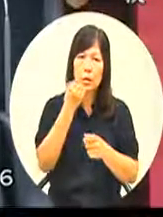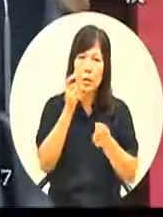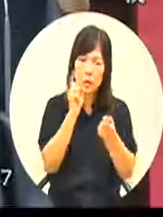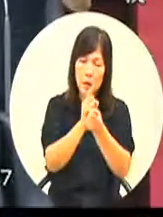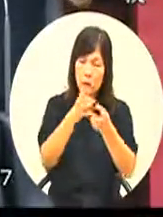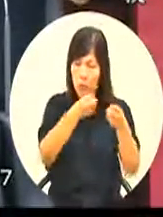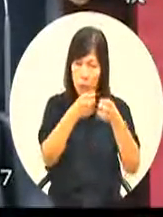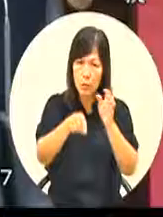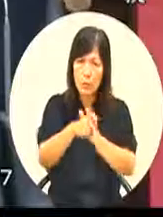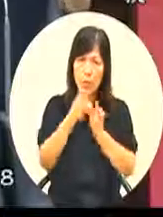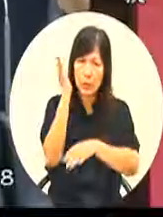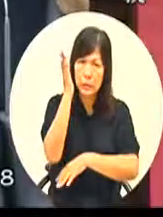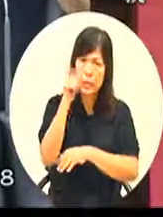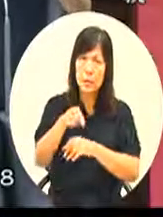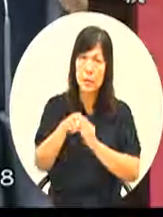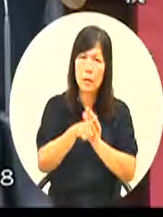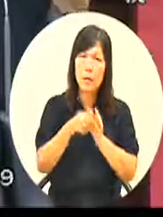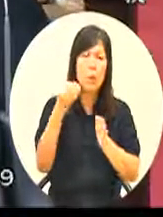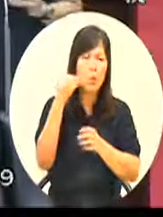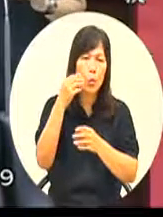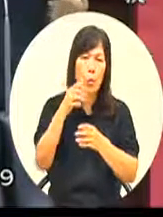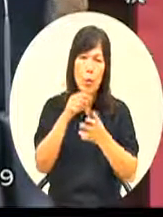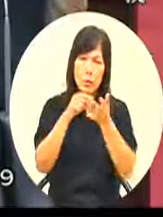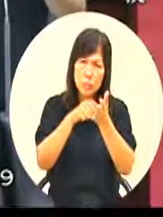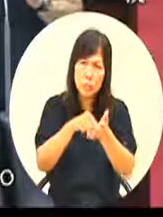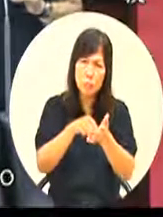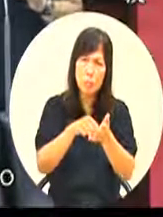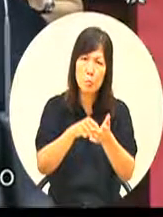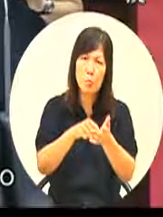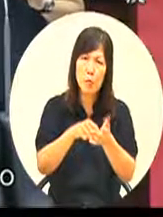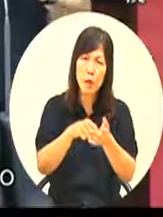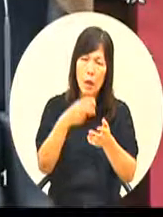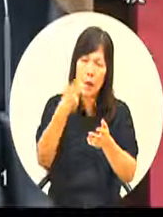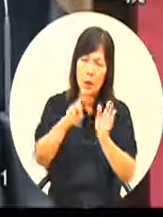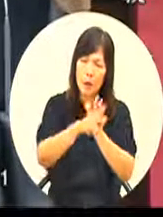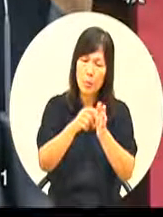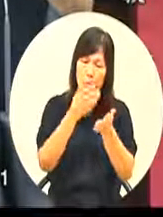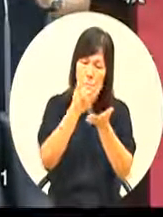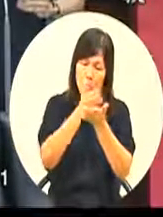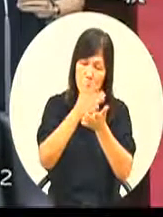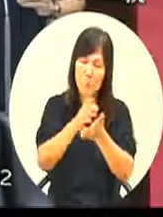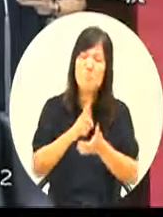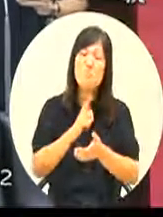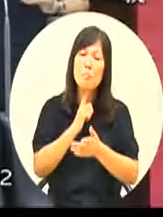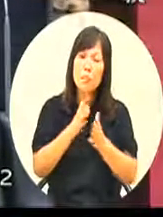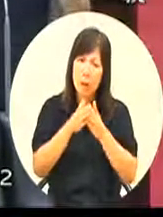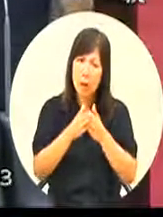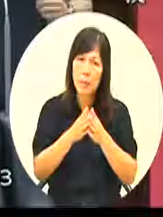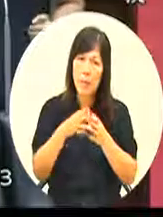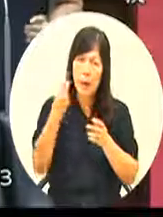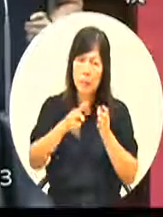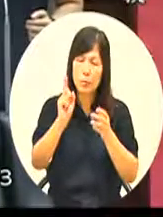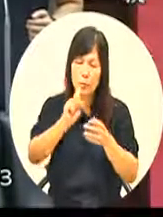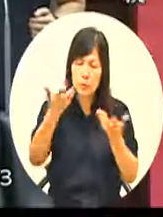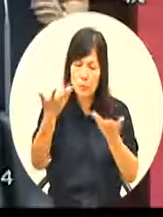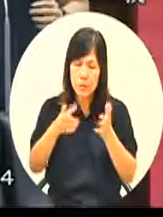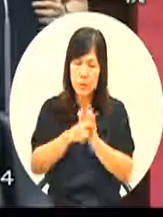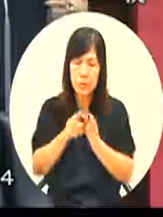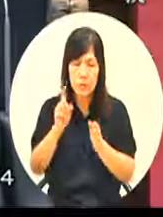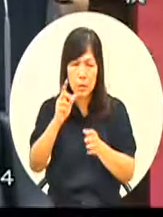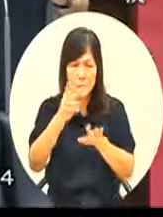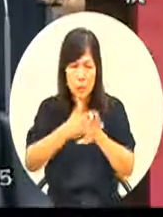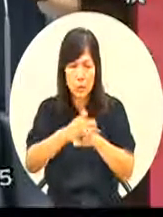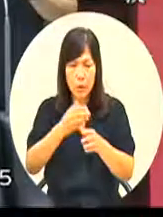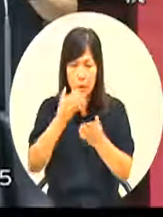论这个政策上，如果这个比例是极小，我们还要不要继续做这个排付，或者是用其他什么方式来处理这个问题？就